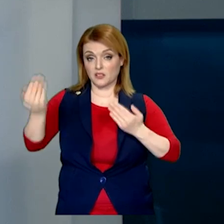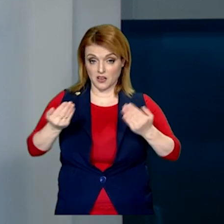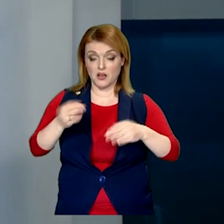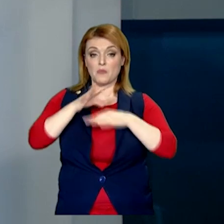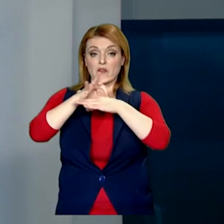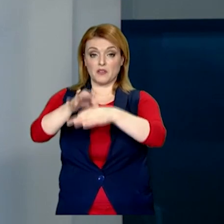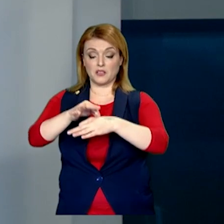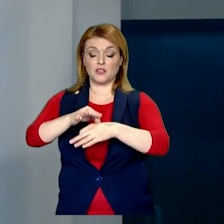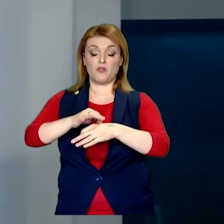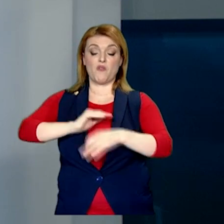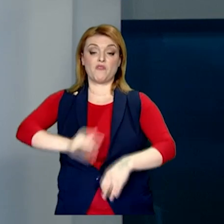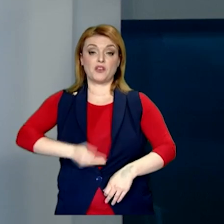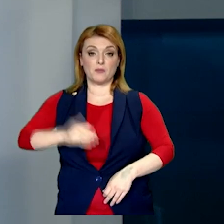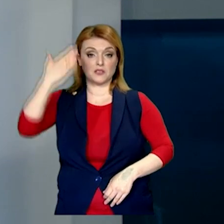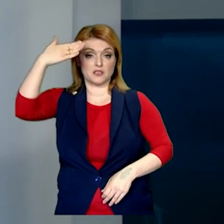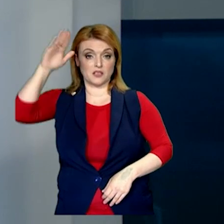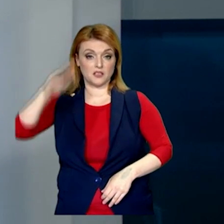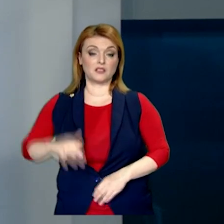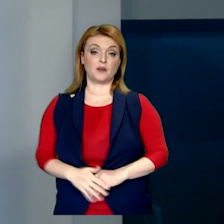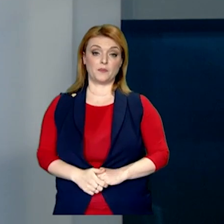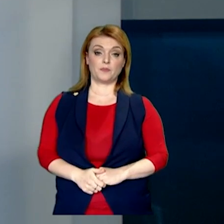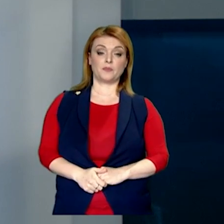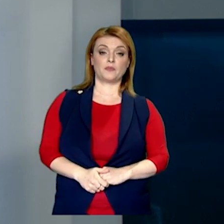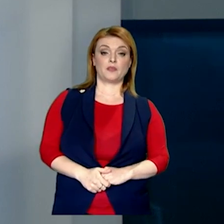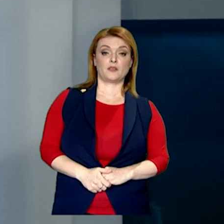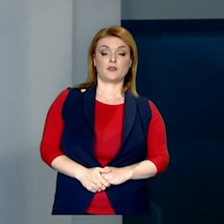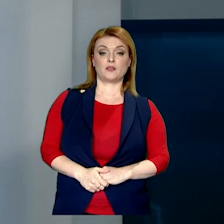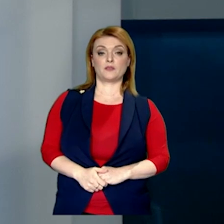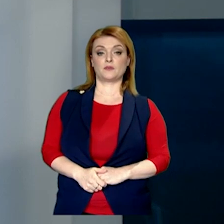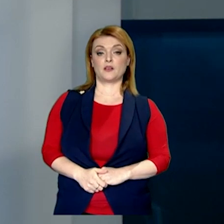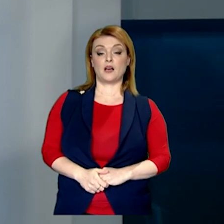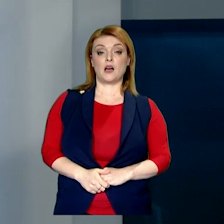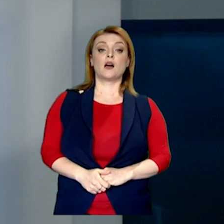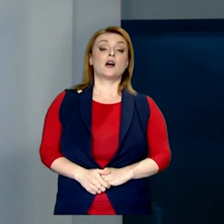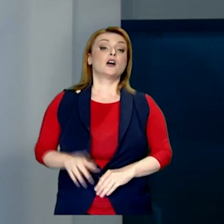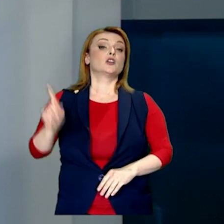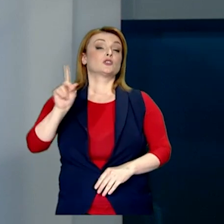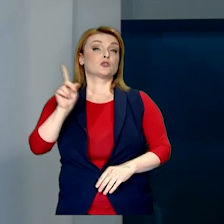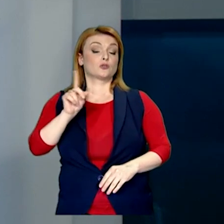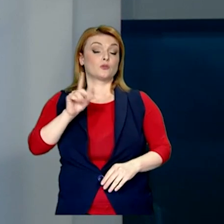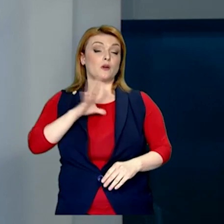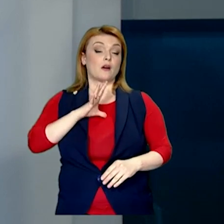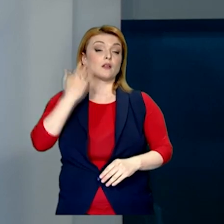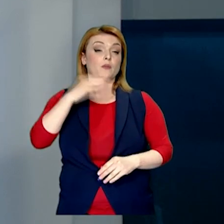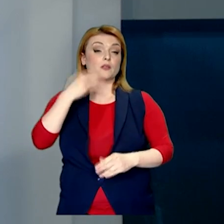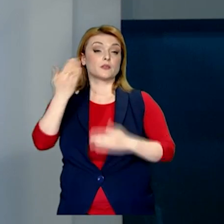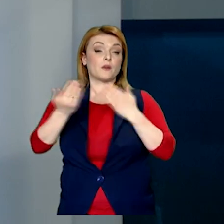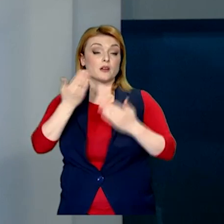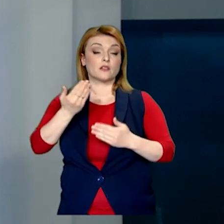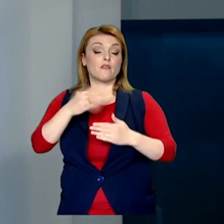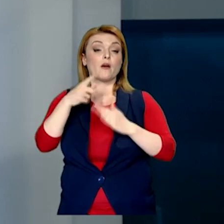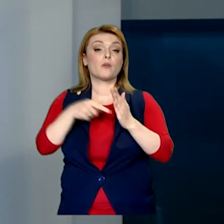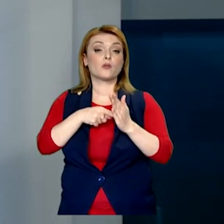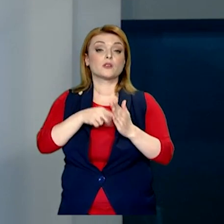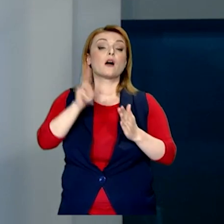IDIS Viitorul Moldova și Institutul de Științe Politice și Relații Internaționale din România. La capitolul încredere, lideri sunt șeful